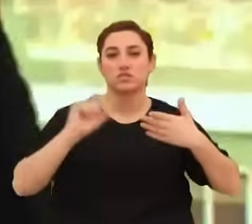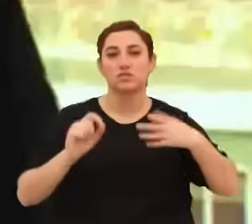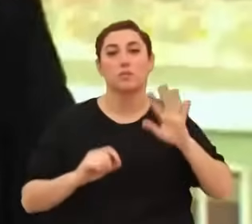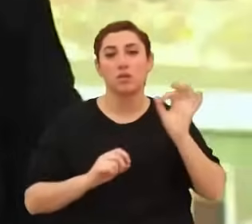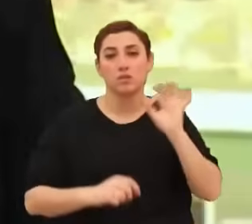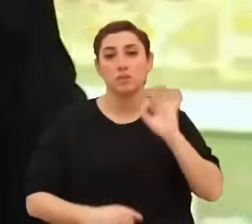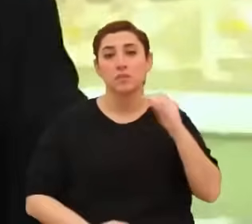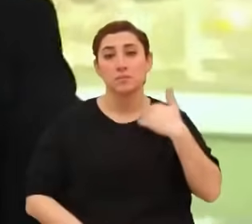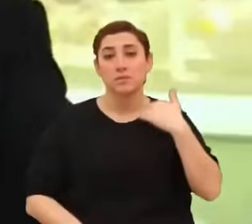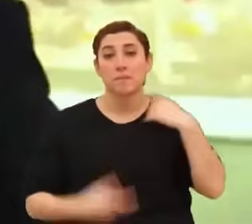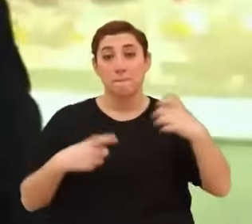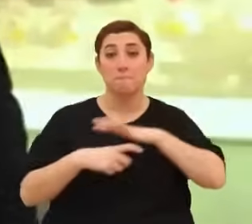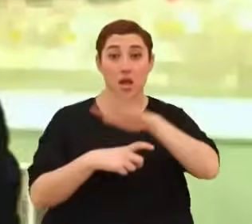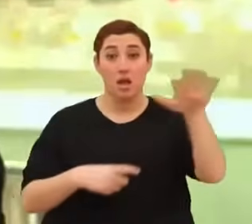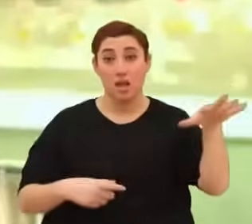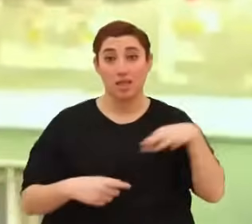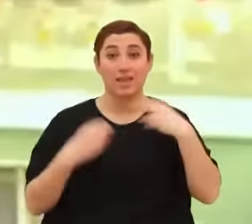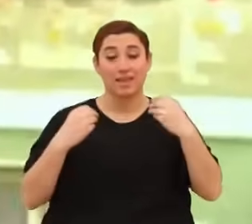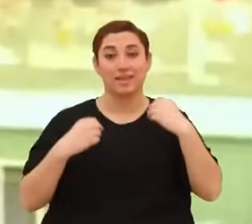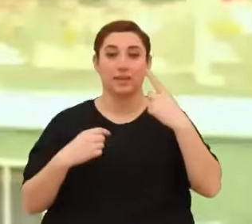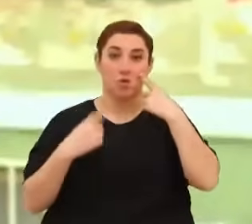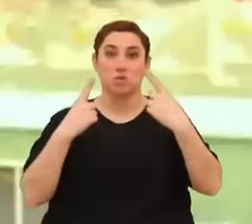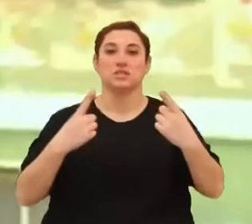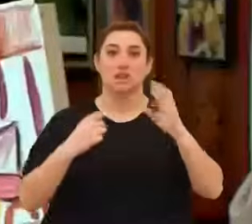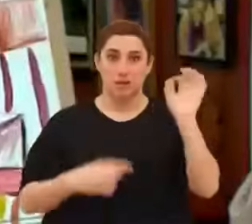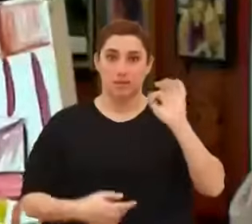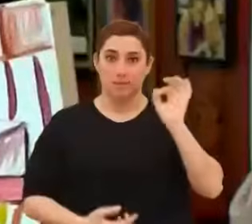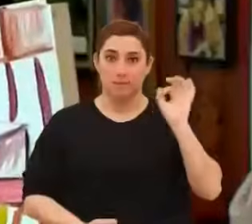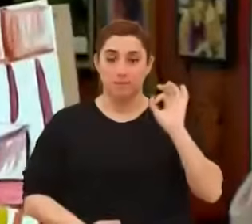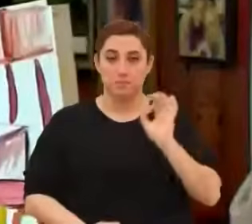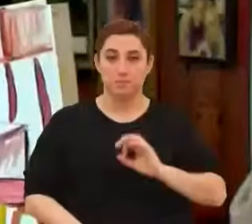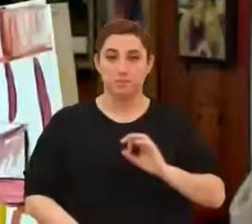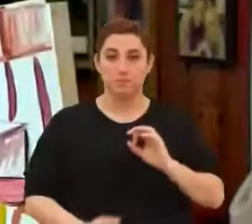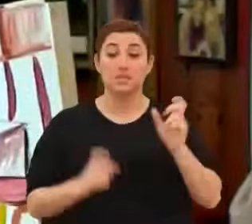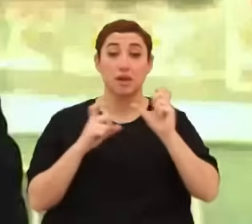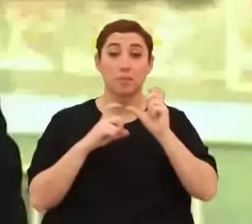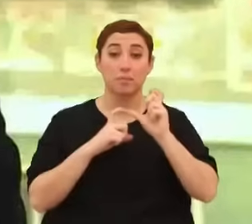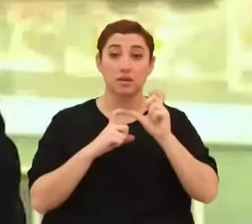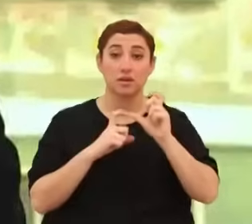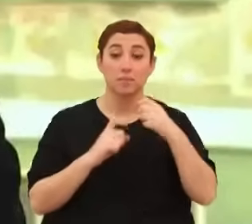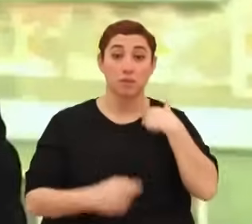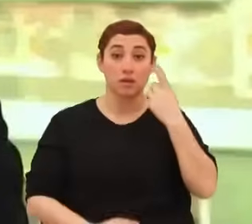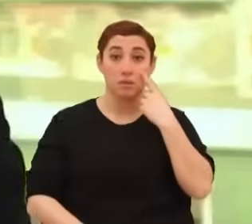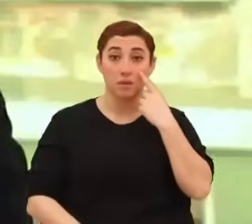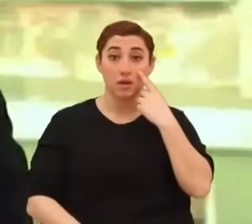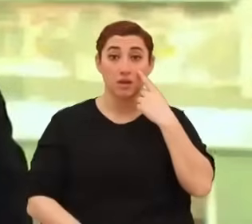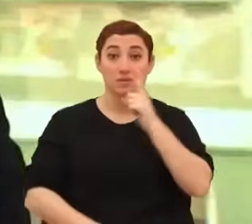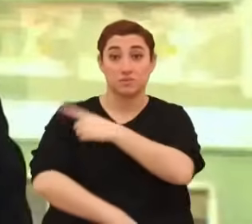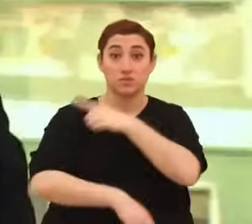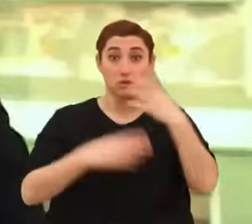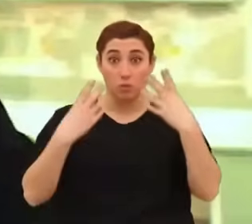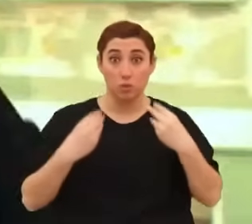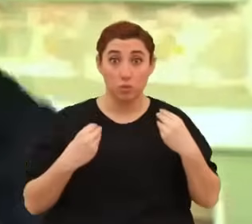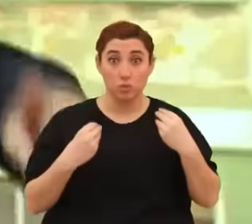ya, işte bizim mali iyi temsil et de, tamam mı? Sahi, bana bak, birinci